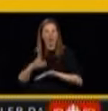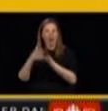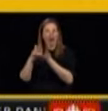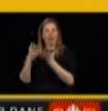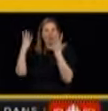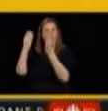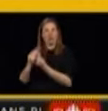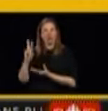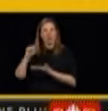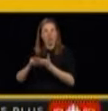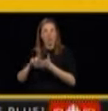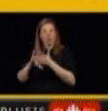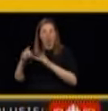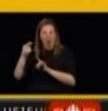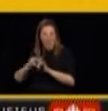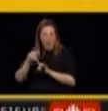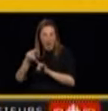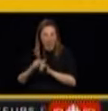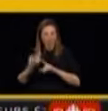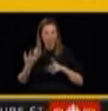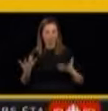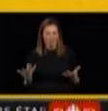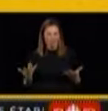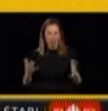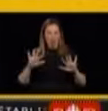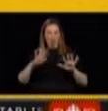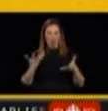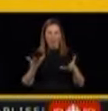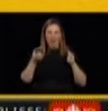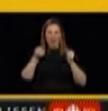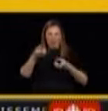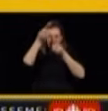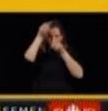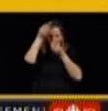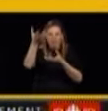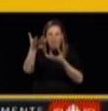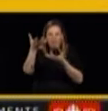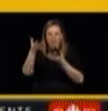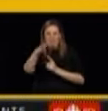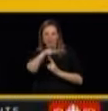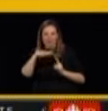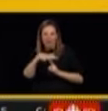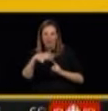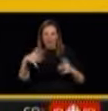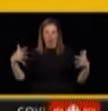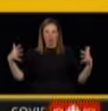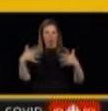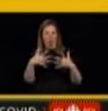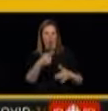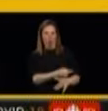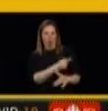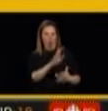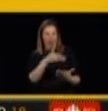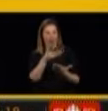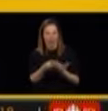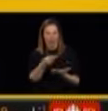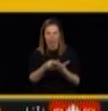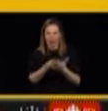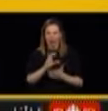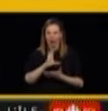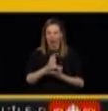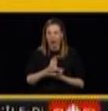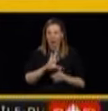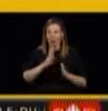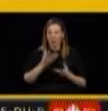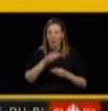comprendre? Qu'est-ce que les gens doivent comprendre sur le terrain ou quel message vous aimeriez envoyer aux gens sur le terrain qui vivent ça présentement? Bien. D'abord, là, ce